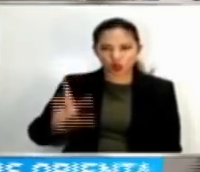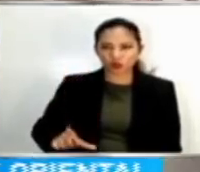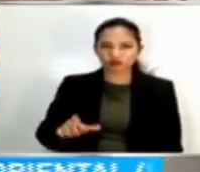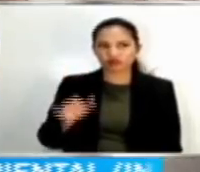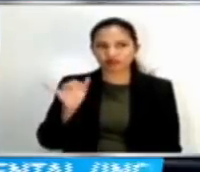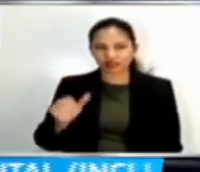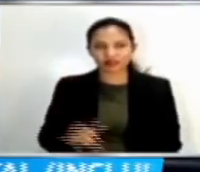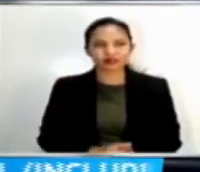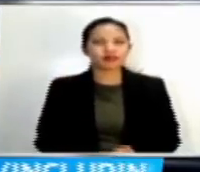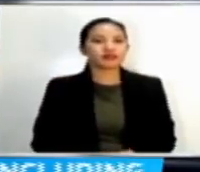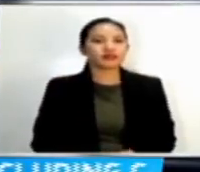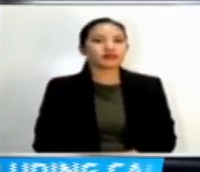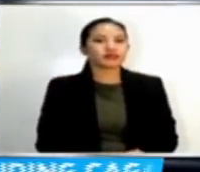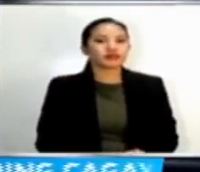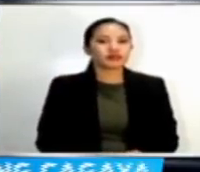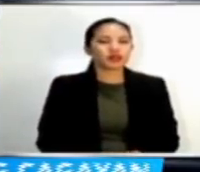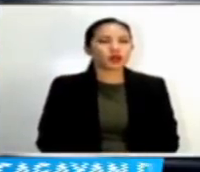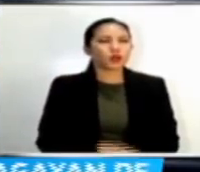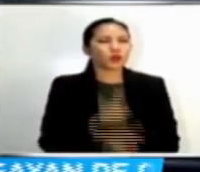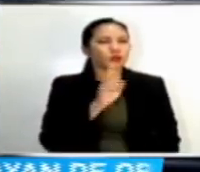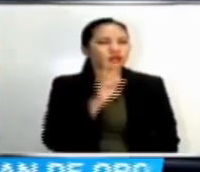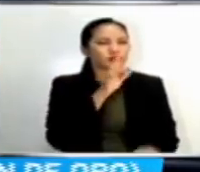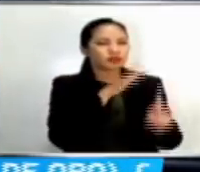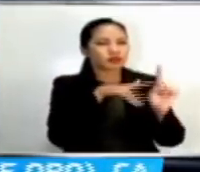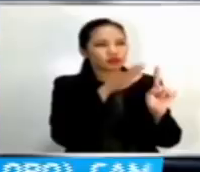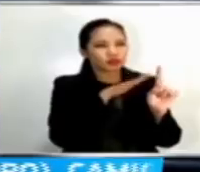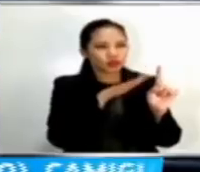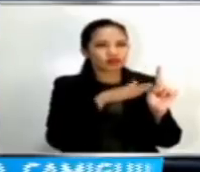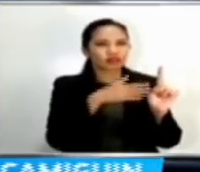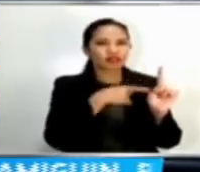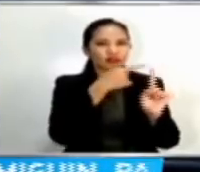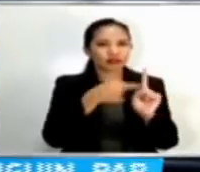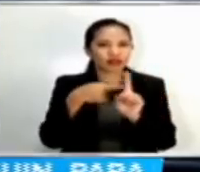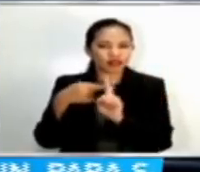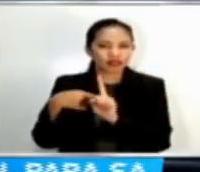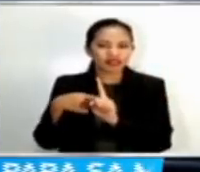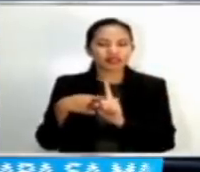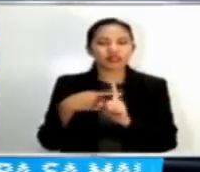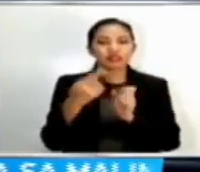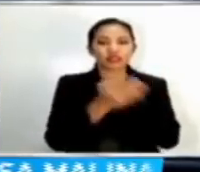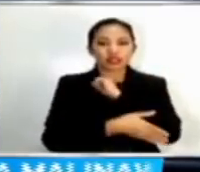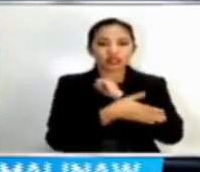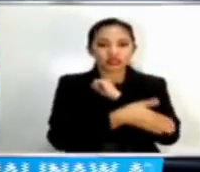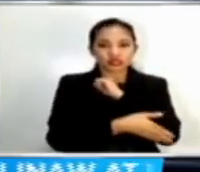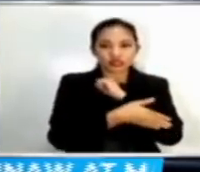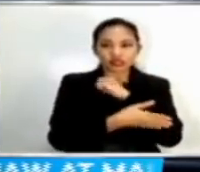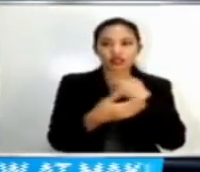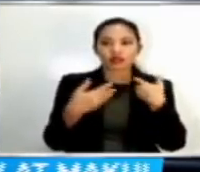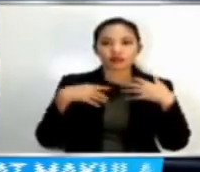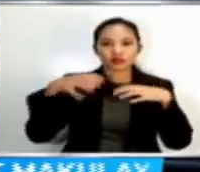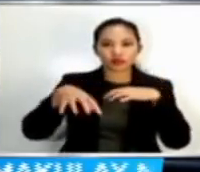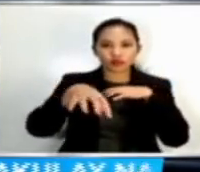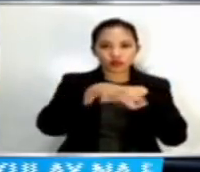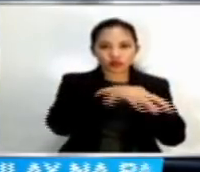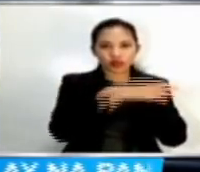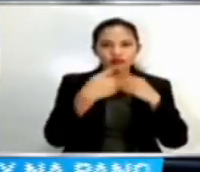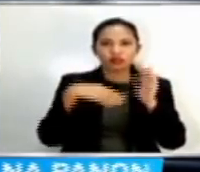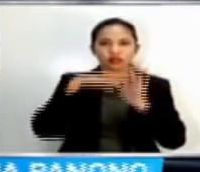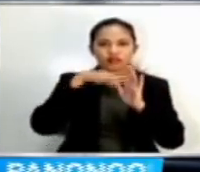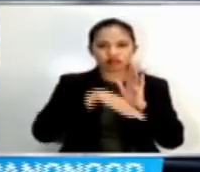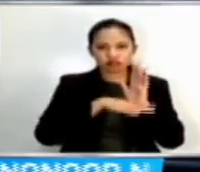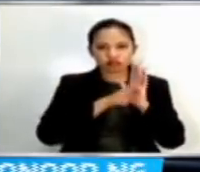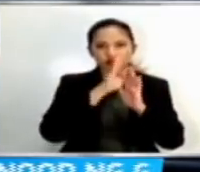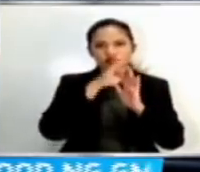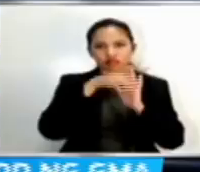months? Gayong yung mga kapitbahay po natin, for example, Singapore, Taiwan, fluctuating yung kanilang numbers. In fact, sa Taiwan, tumataas yung